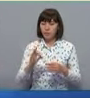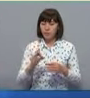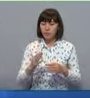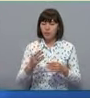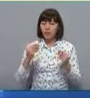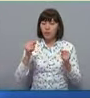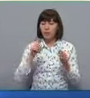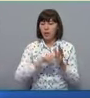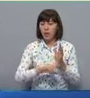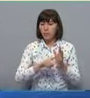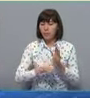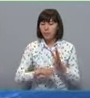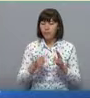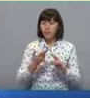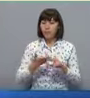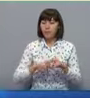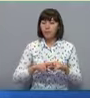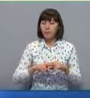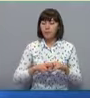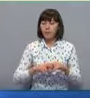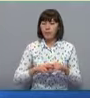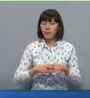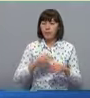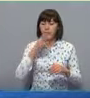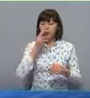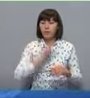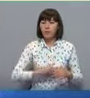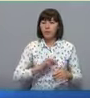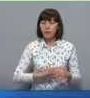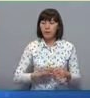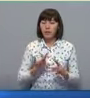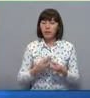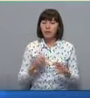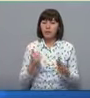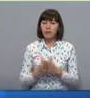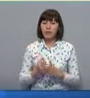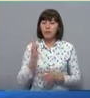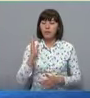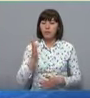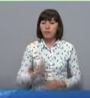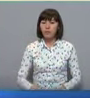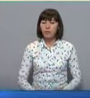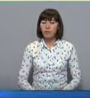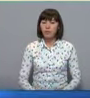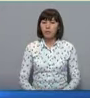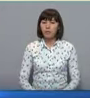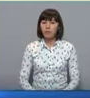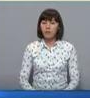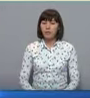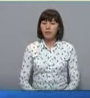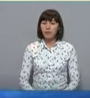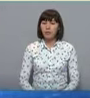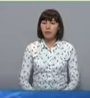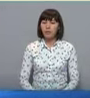бағасын арзандатып, осындай ол биыл ғана істеген нәрсе, оған дейін істеп келе жатқан жұмыстарымыз көп. Айта